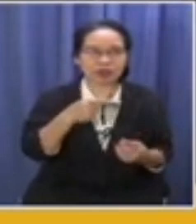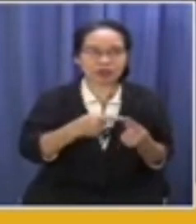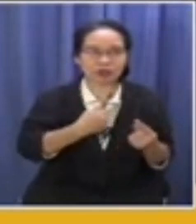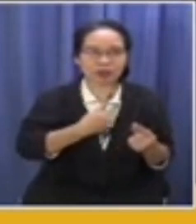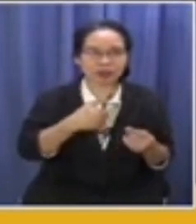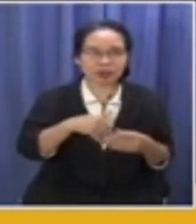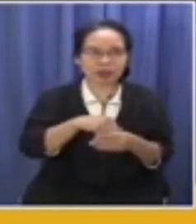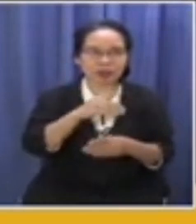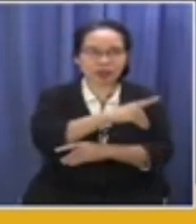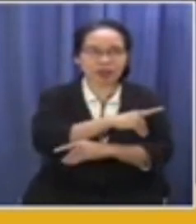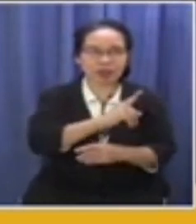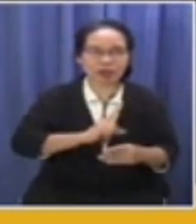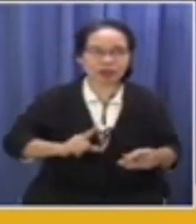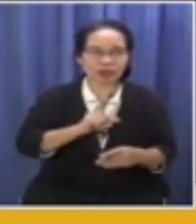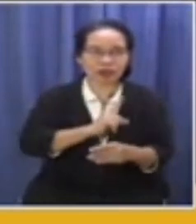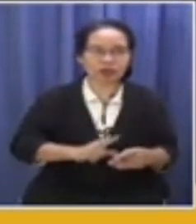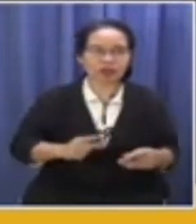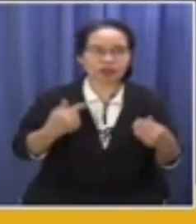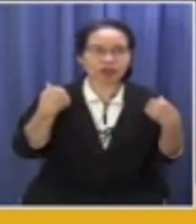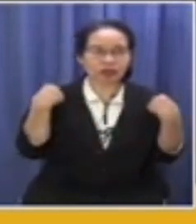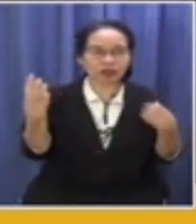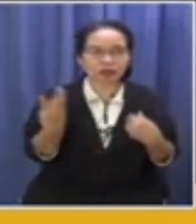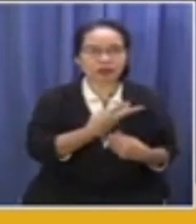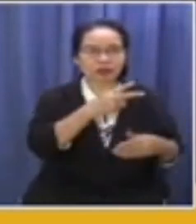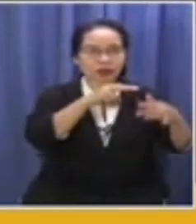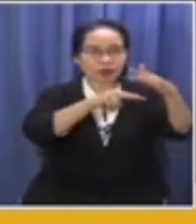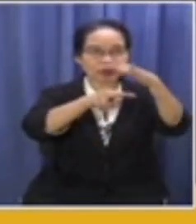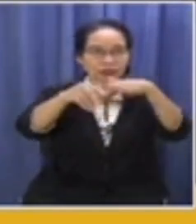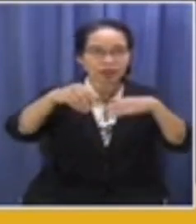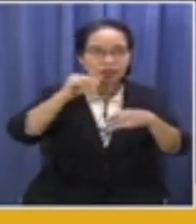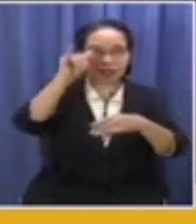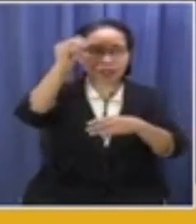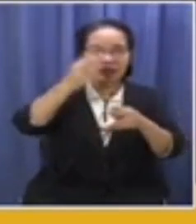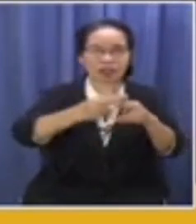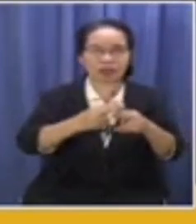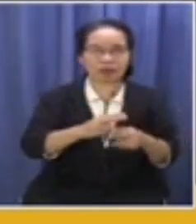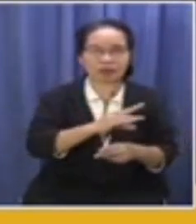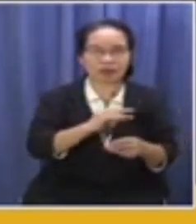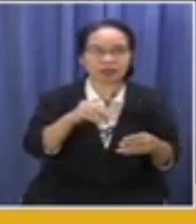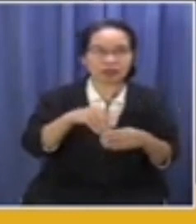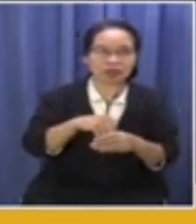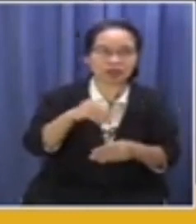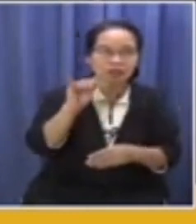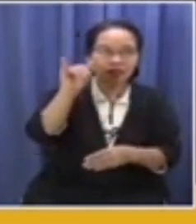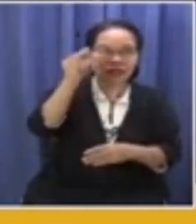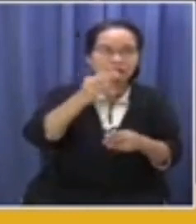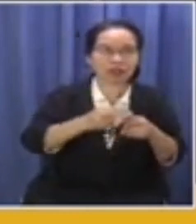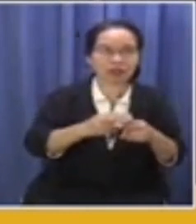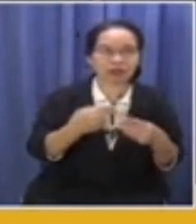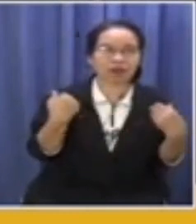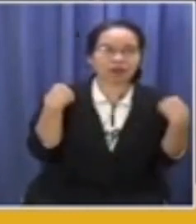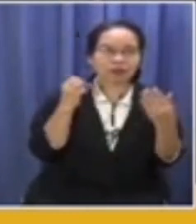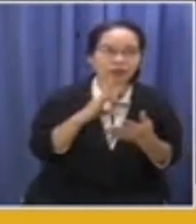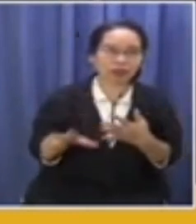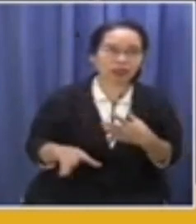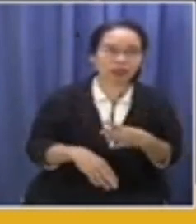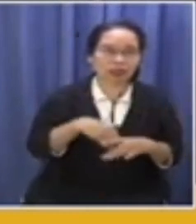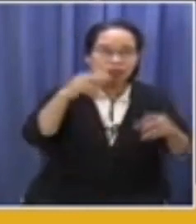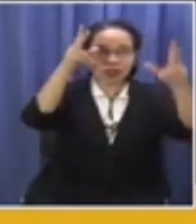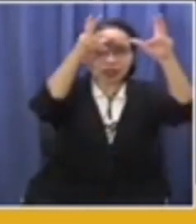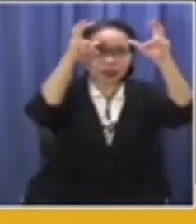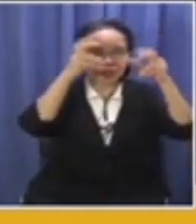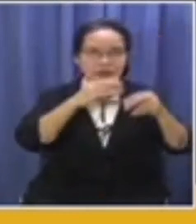Panginoon Panginoon baa nagsipanghula kami sa iyong pangalan at sa pangalan mo'y nagpalayas kami ng mga